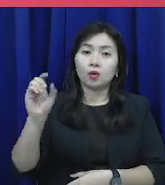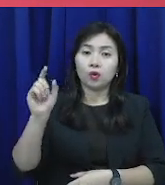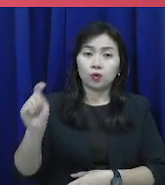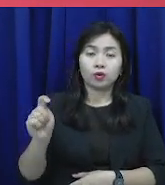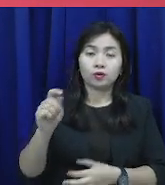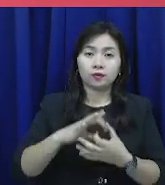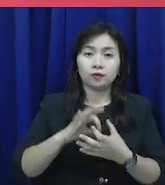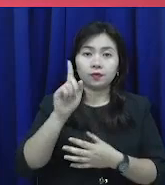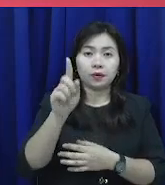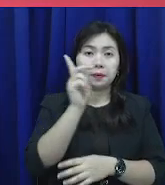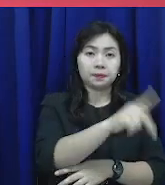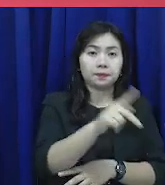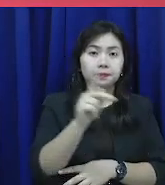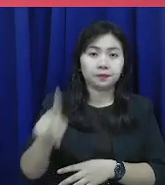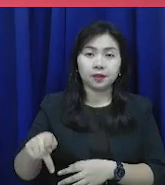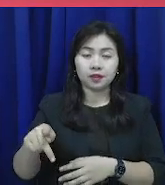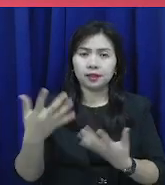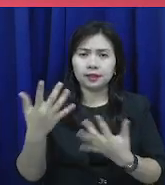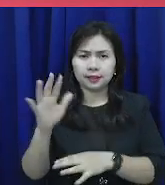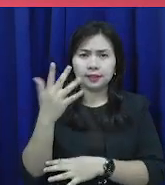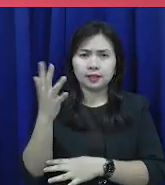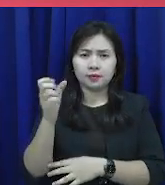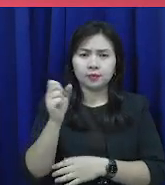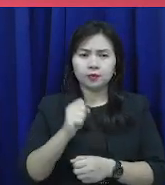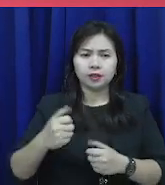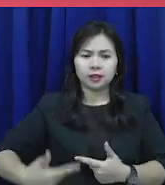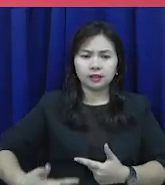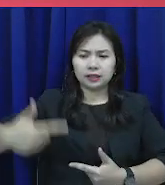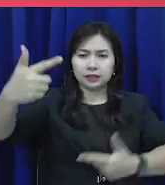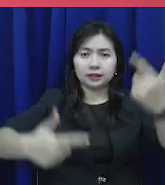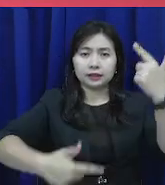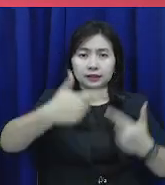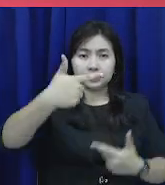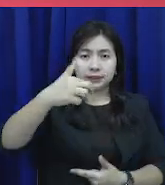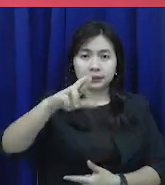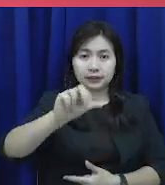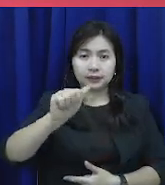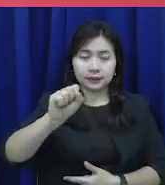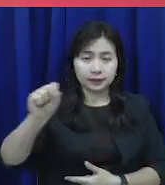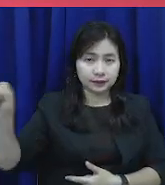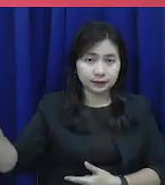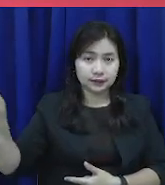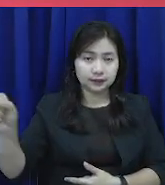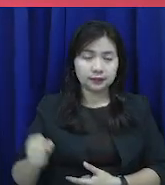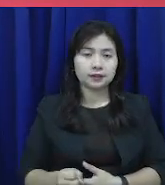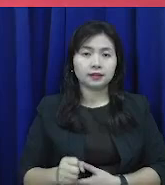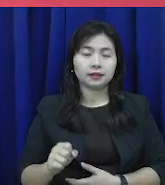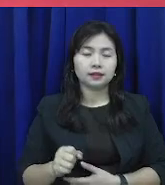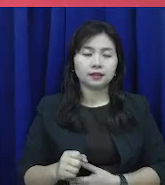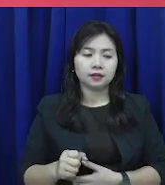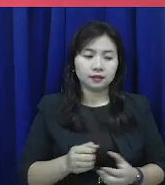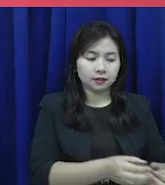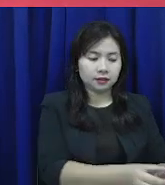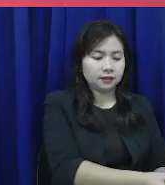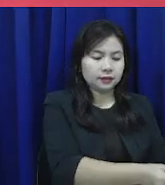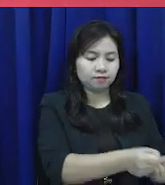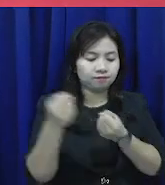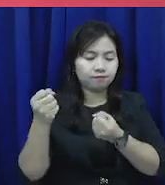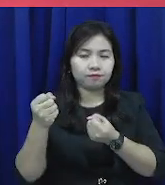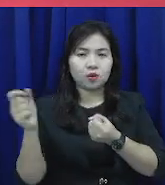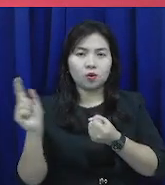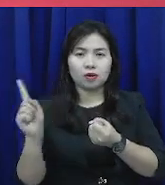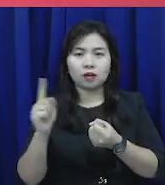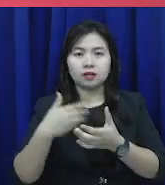makita po natin yan e pag binunot mo na yung mo at mawala na yung ugat niya sa lupa What's the next thing that we that can happen to the grass you